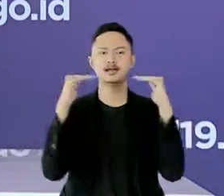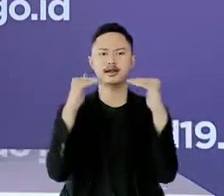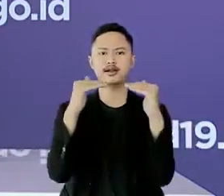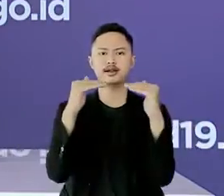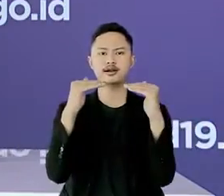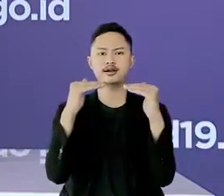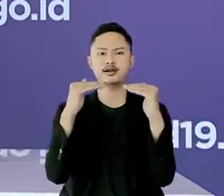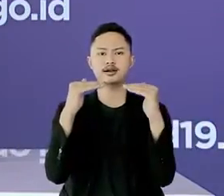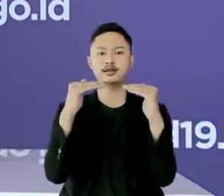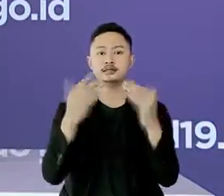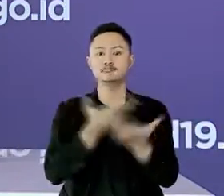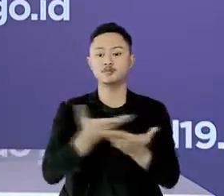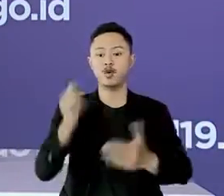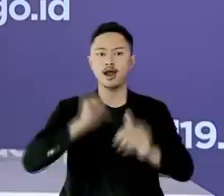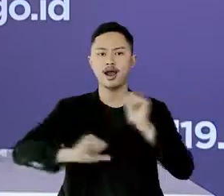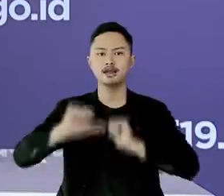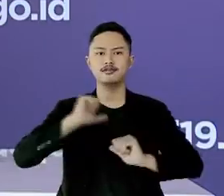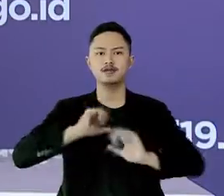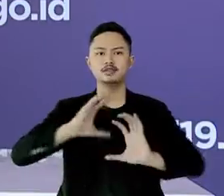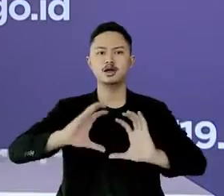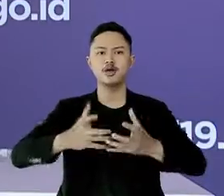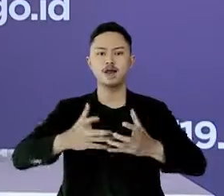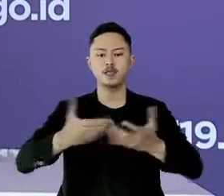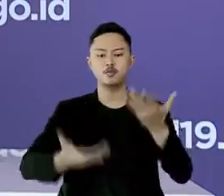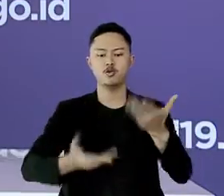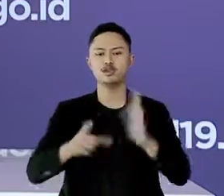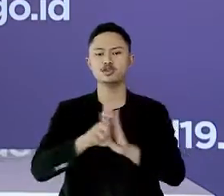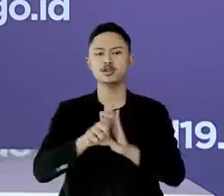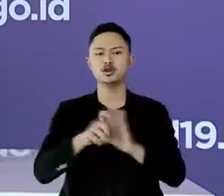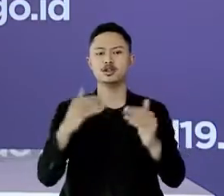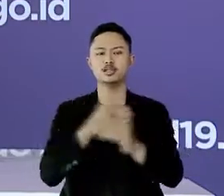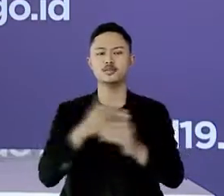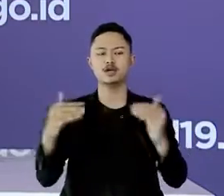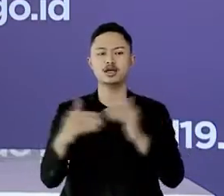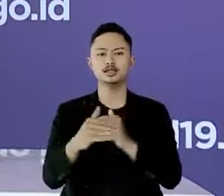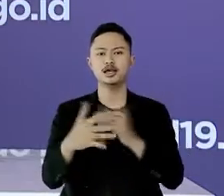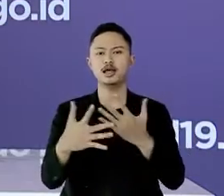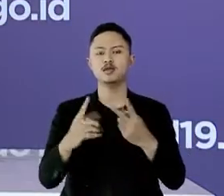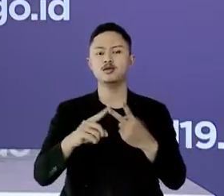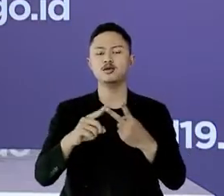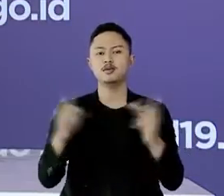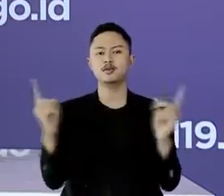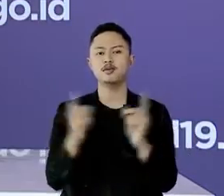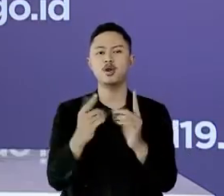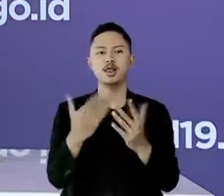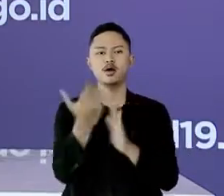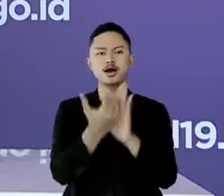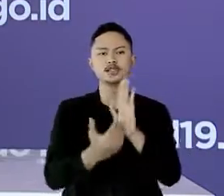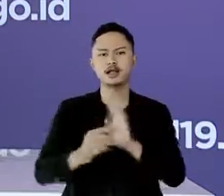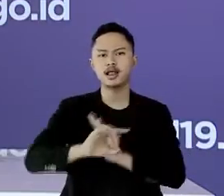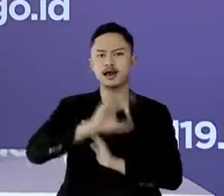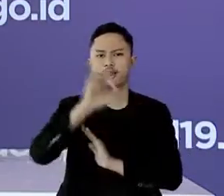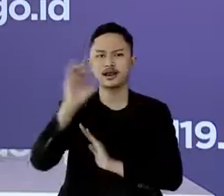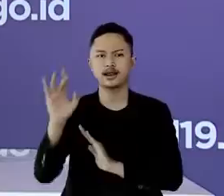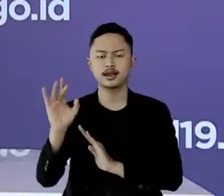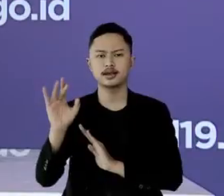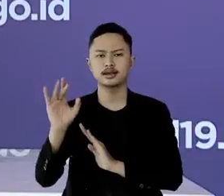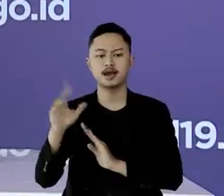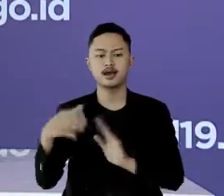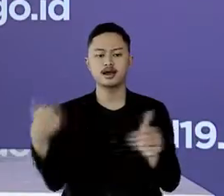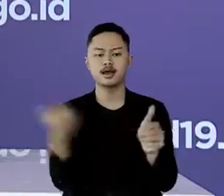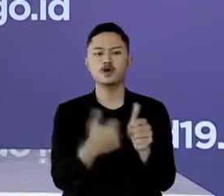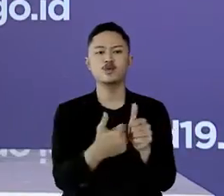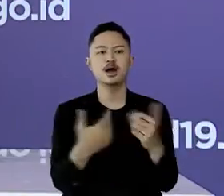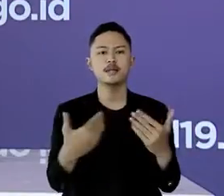agar semua aktivitas Global baik itu transportasi pertemuan Atau acara-acara lainnya bisa